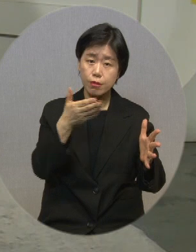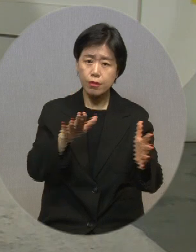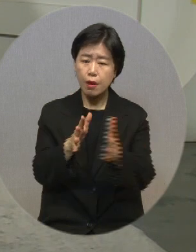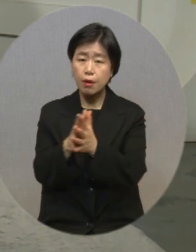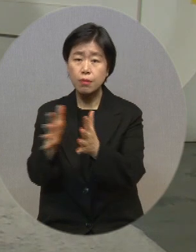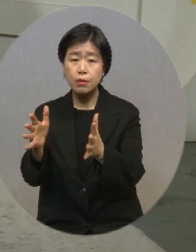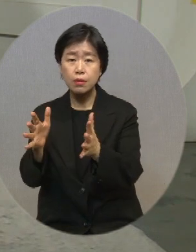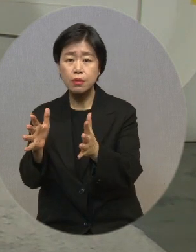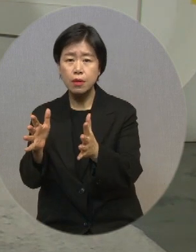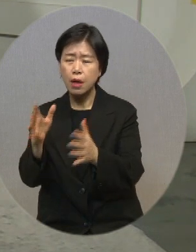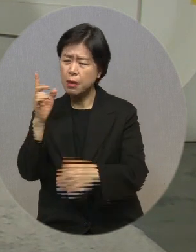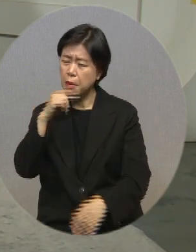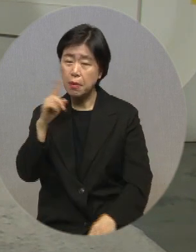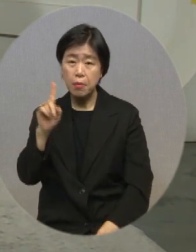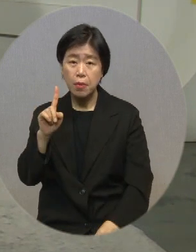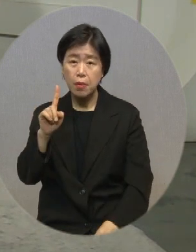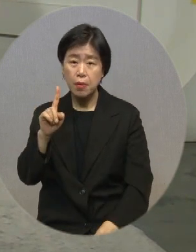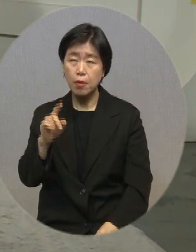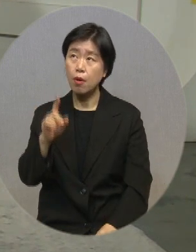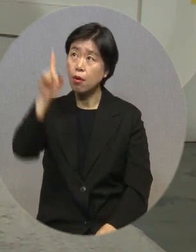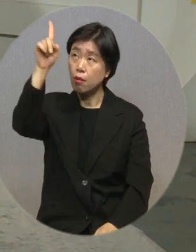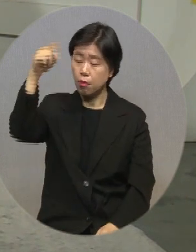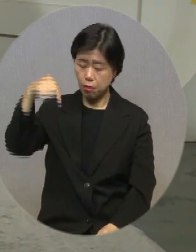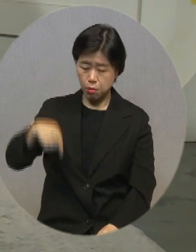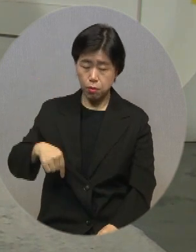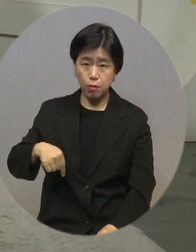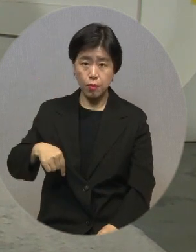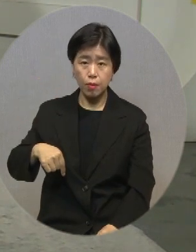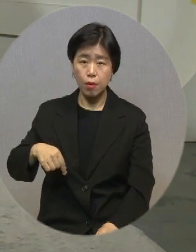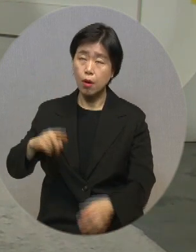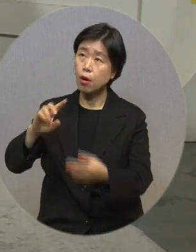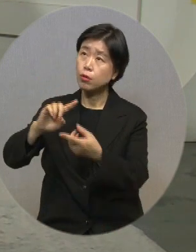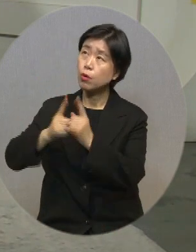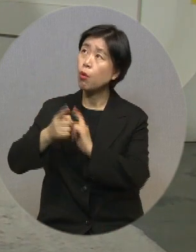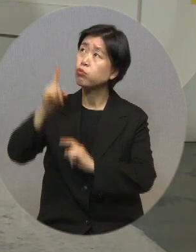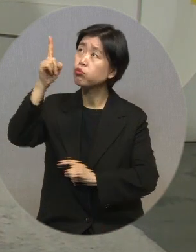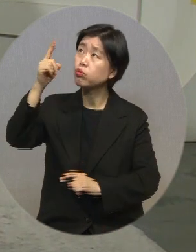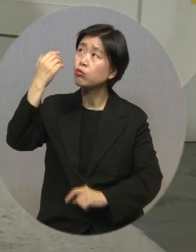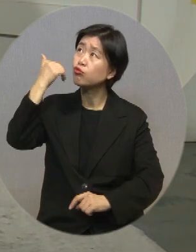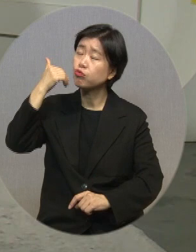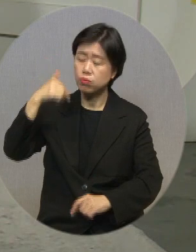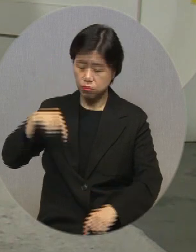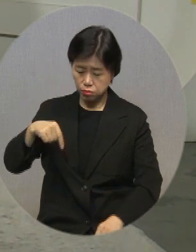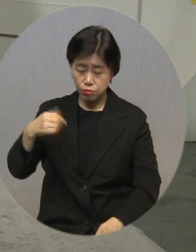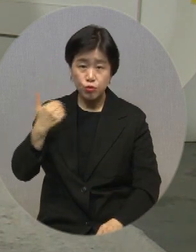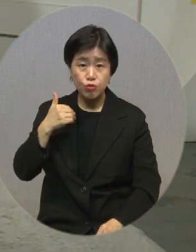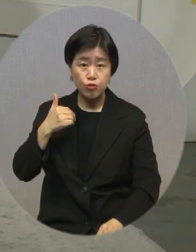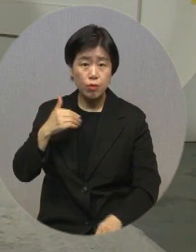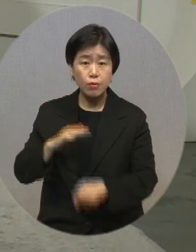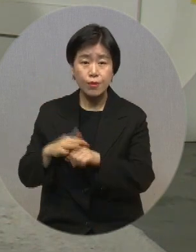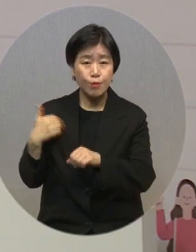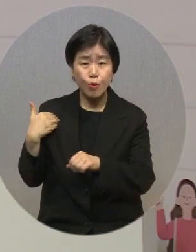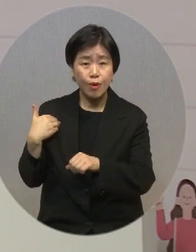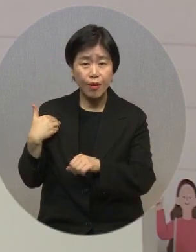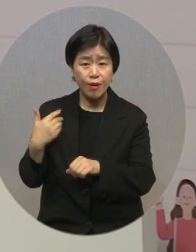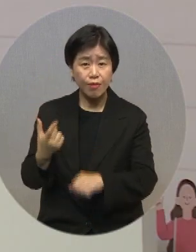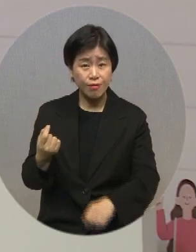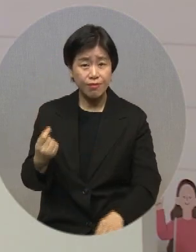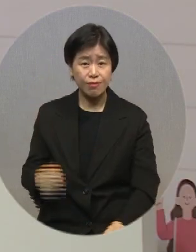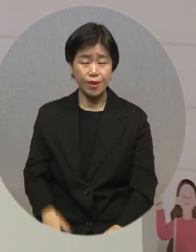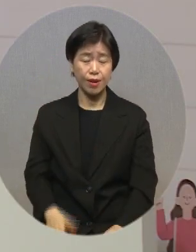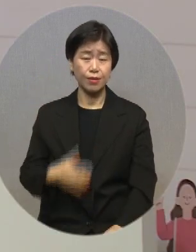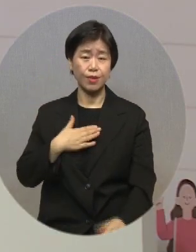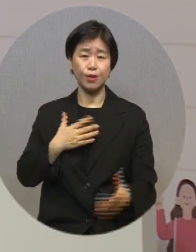돼요. 이웃하고 아래 위층하고 네. 이렇게 해서 동네에 누가 사는지 저도 제 아파트에 사는 지가 지금 몇십 년이